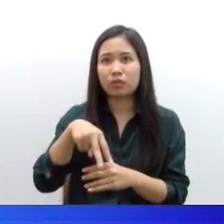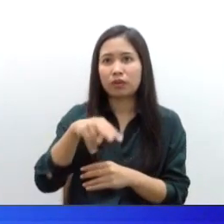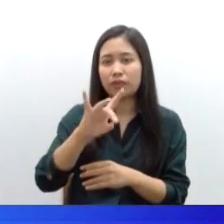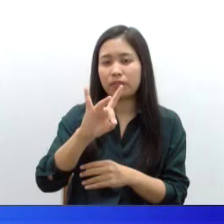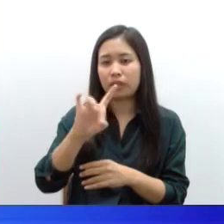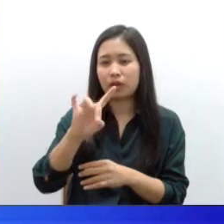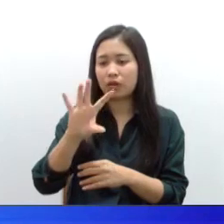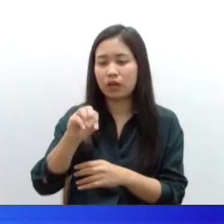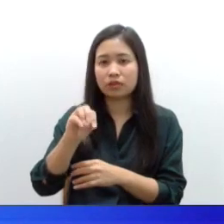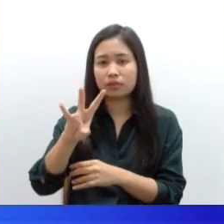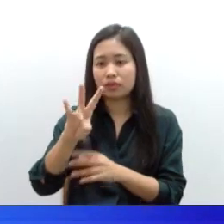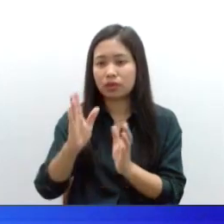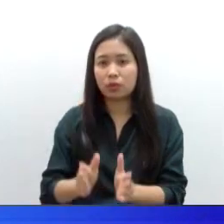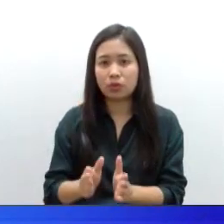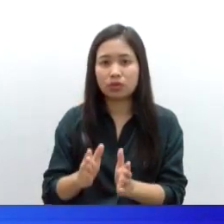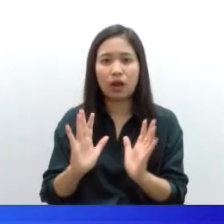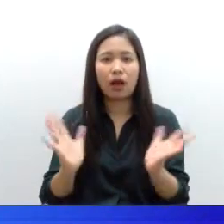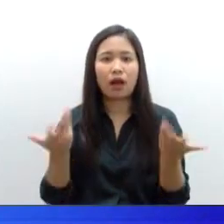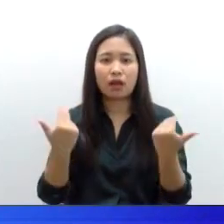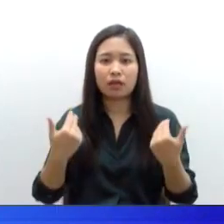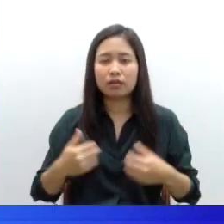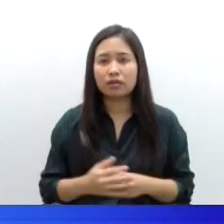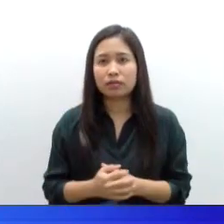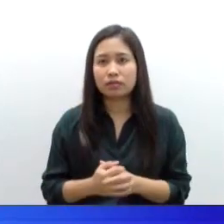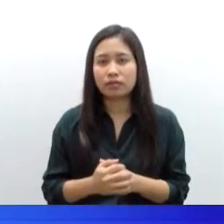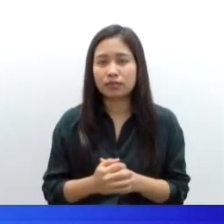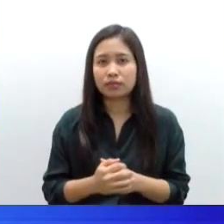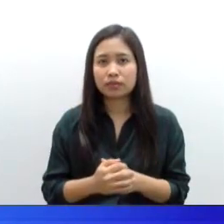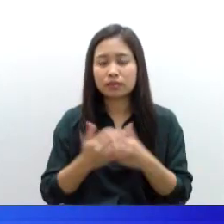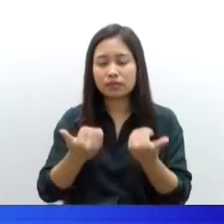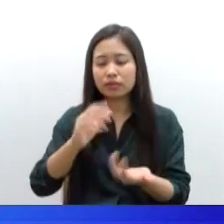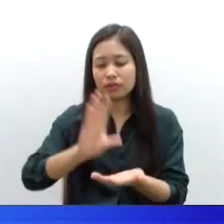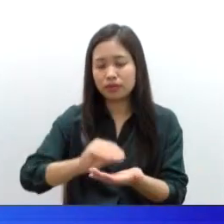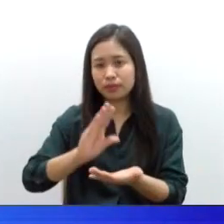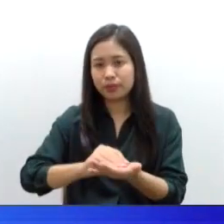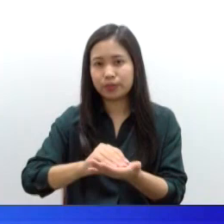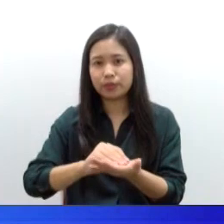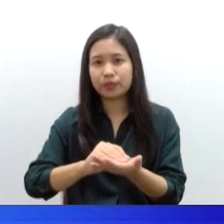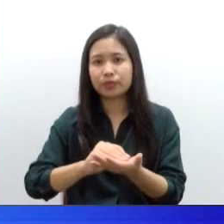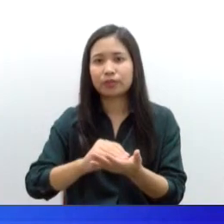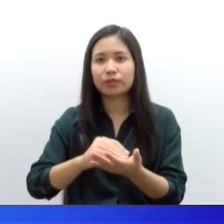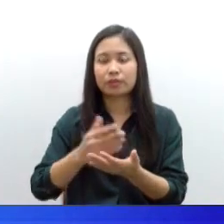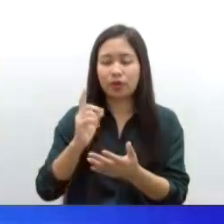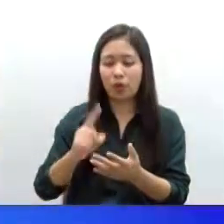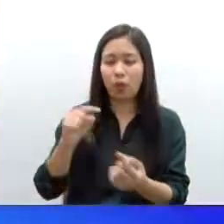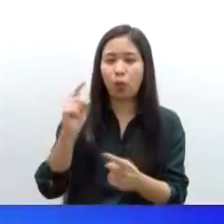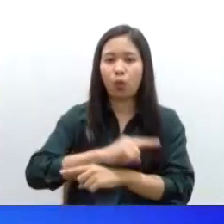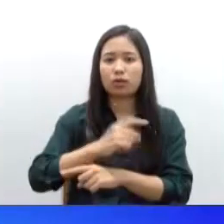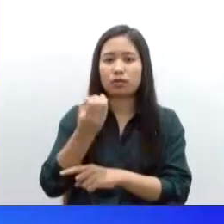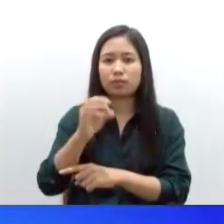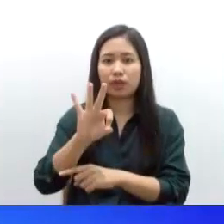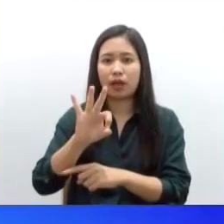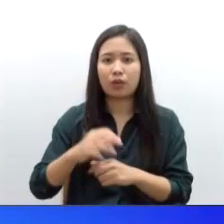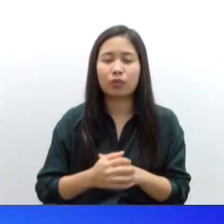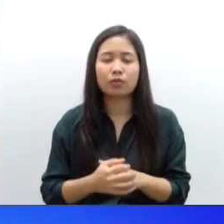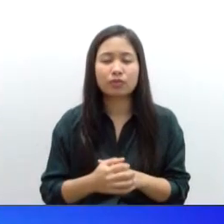2,857 คนนะครับนี่คือข้อมูลที่ให้เห็นภาพรวมคราวนี้ข้อมูลณวันที่19พฤษภาคมที่ผ่านมาเป็นตัวเลขที่เรา